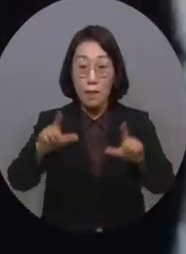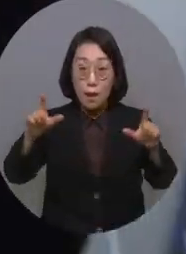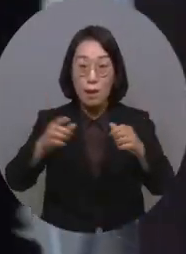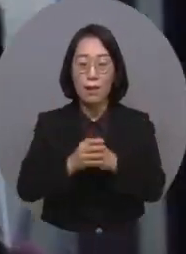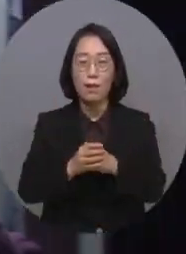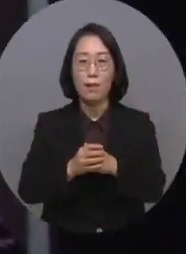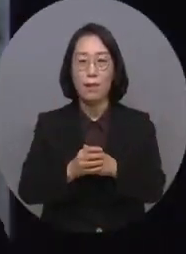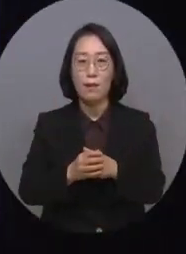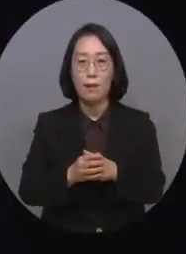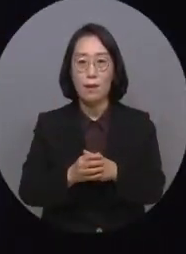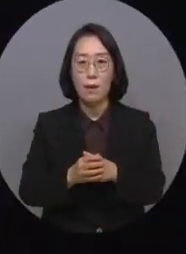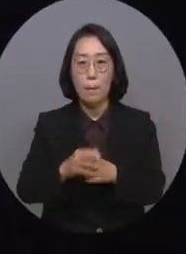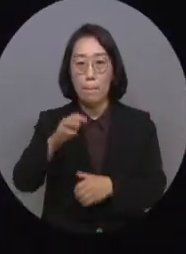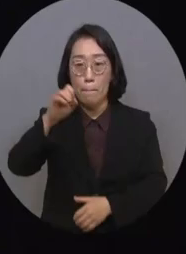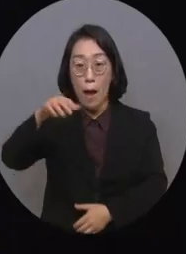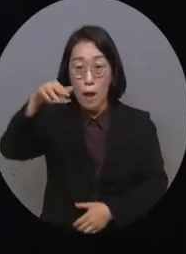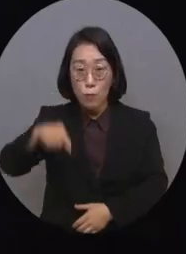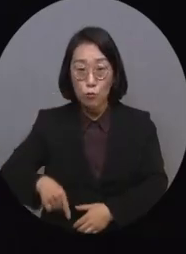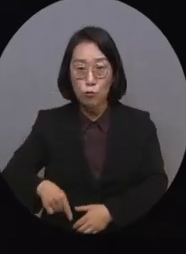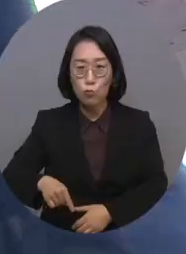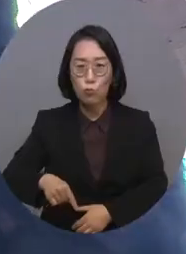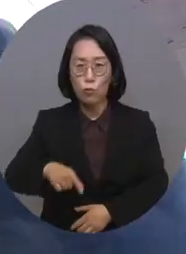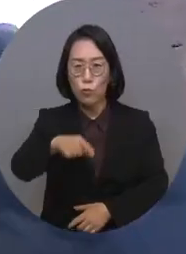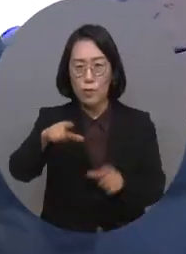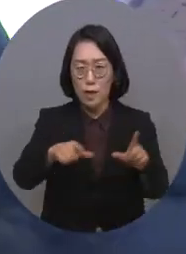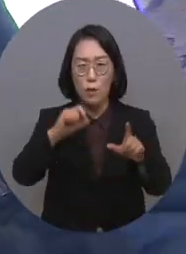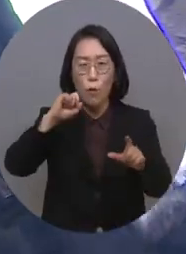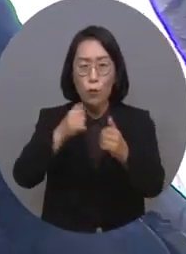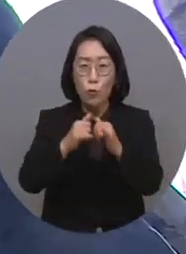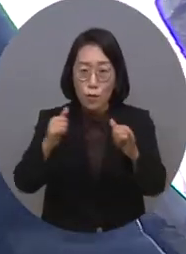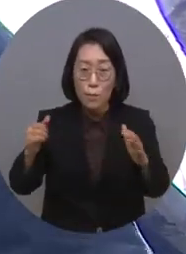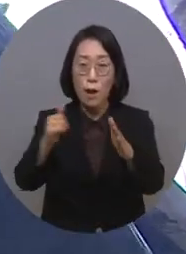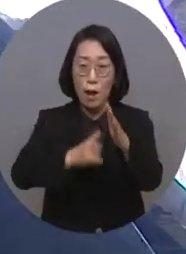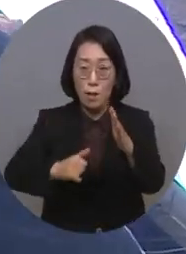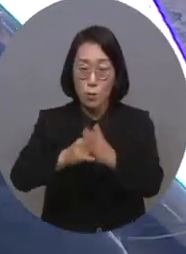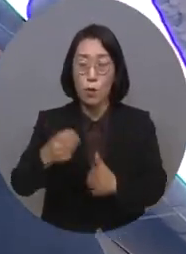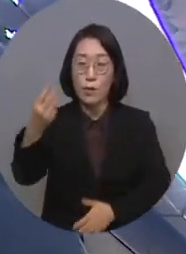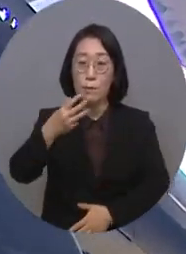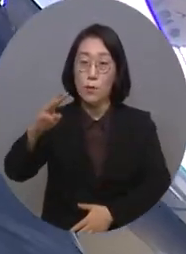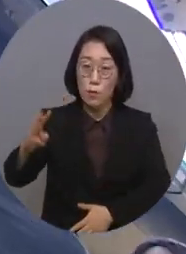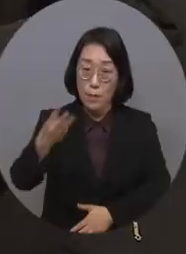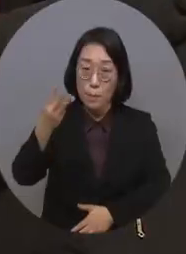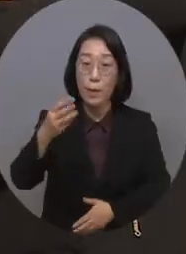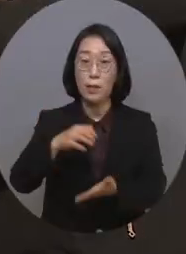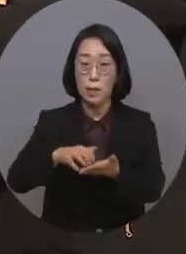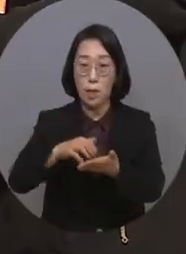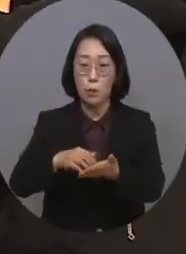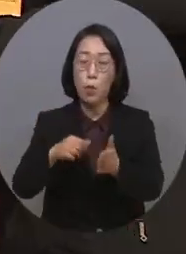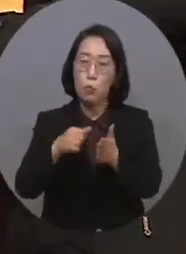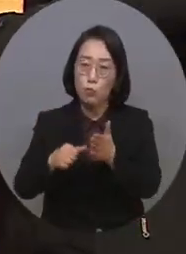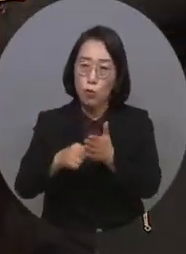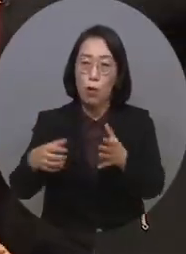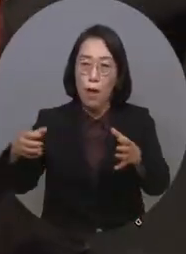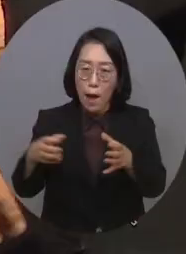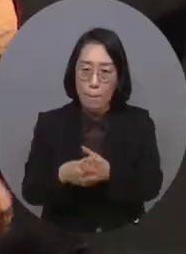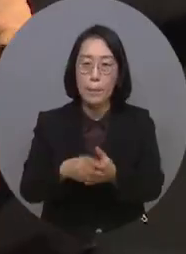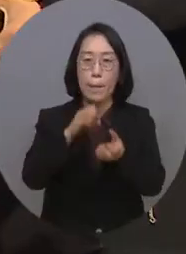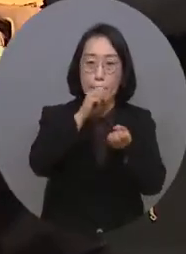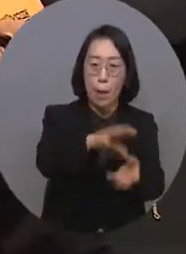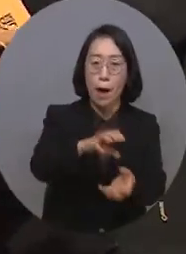우리나눔은 파주읍 연풍리 취약계층을 위한 연탄 3,300장을 비롯해 생필품을 함께